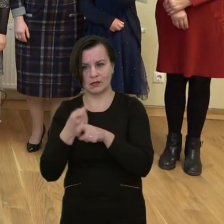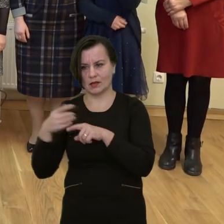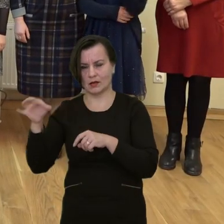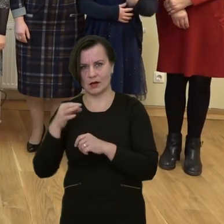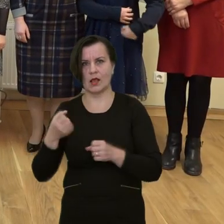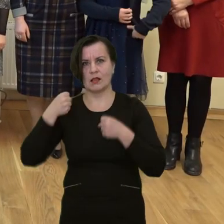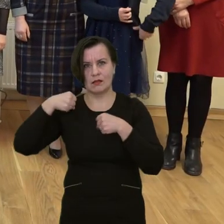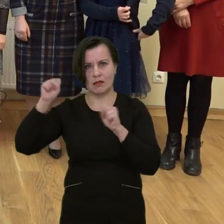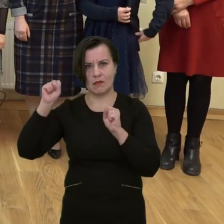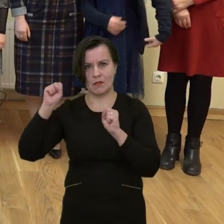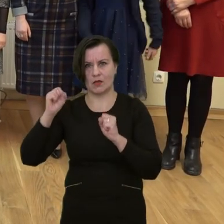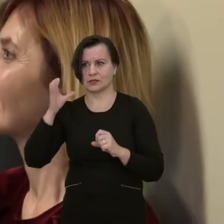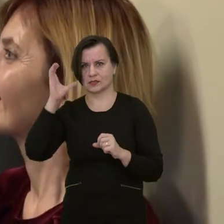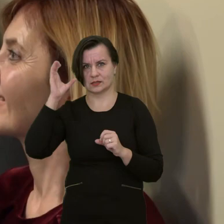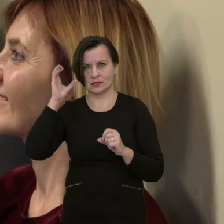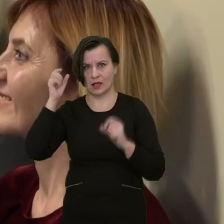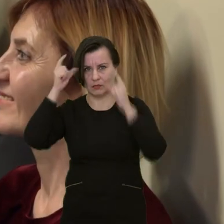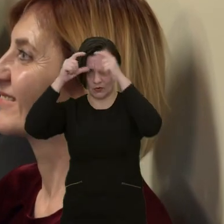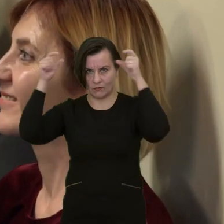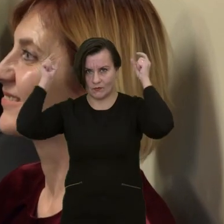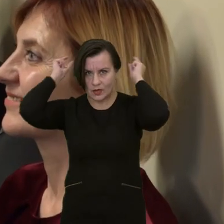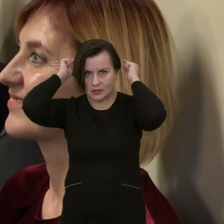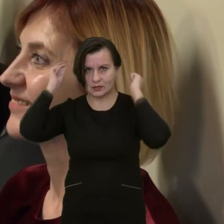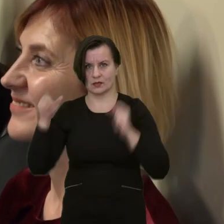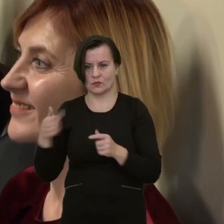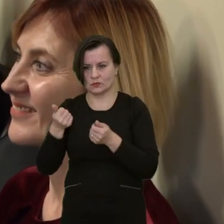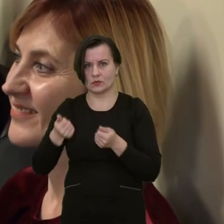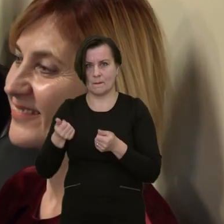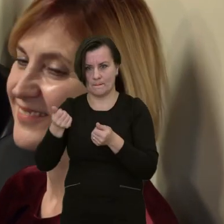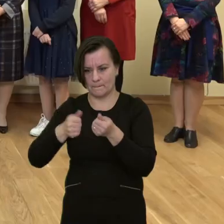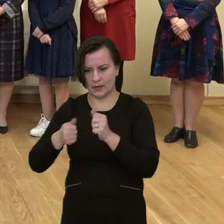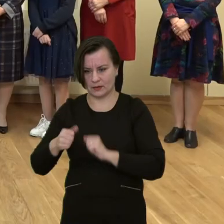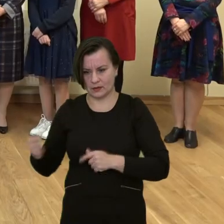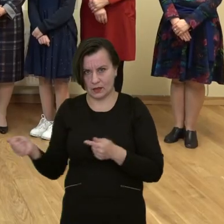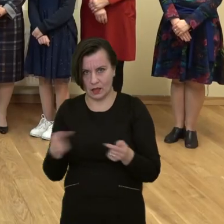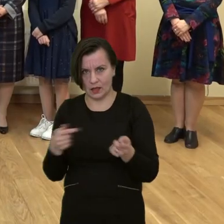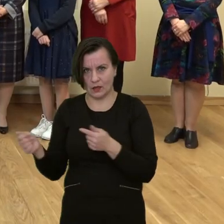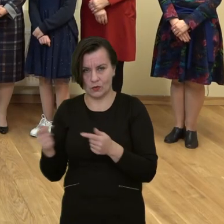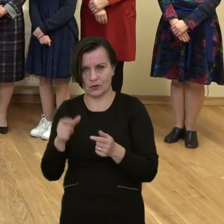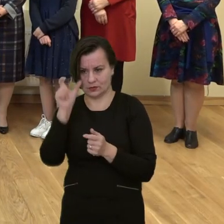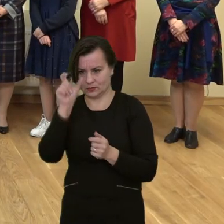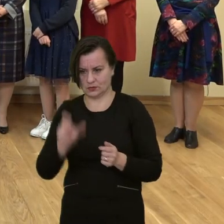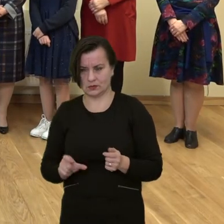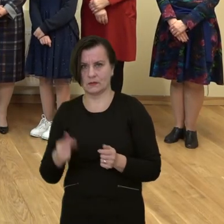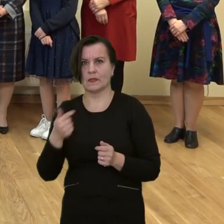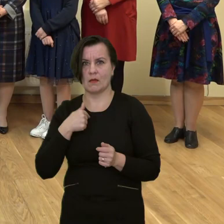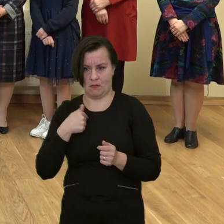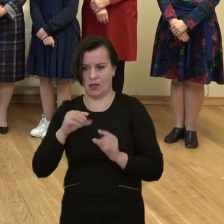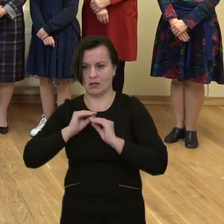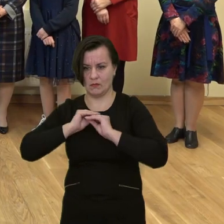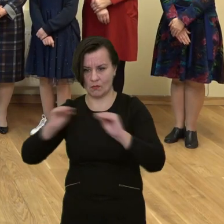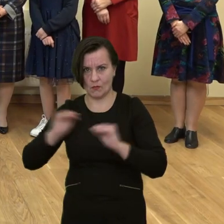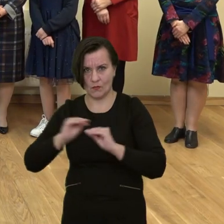rajone laimėjo sidabro vainikėlį už pintinės juostas. Tai čia man kaip mokytojai, kaip mamai,